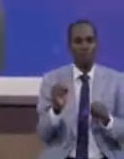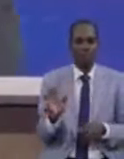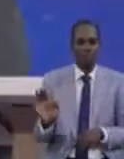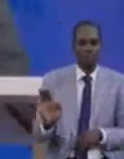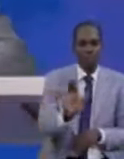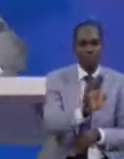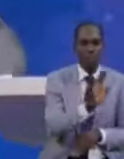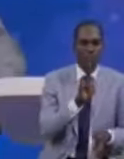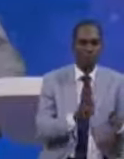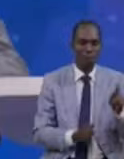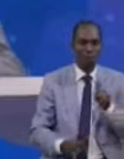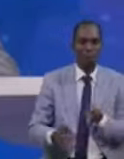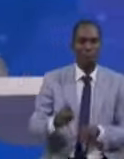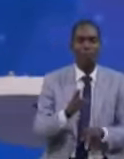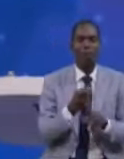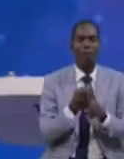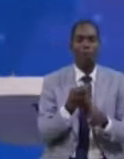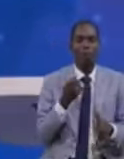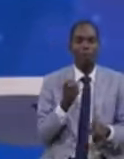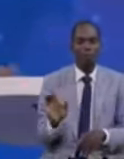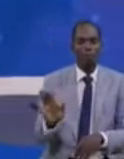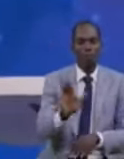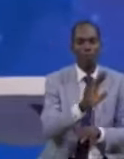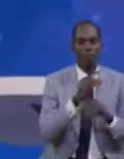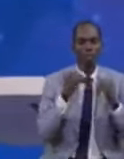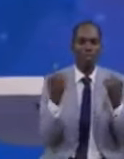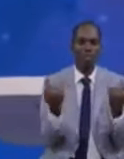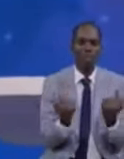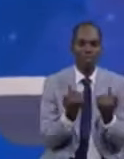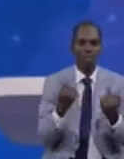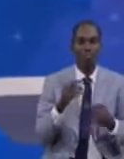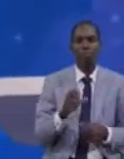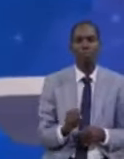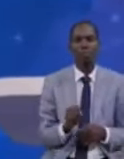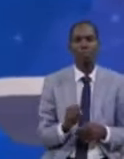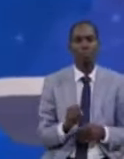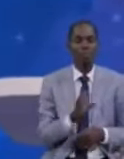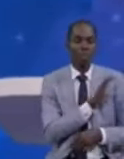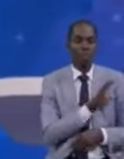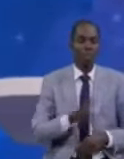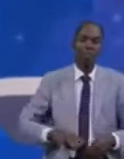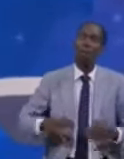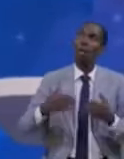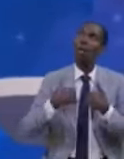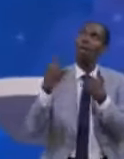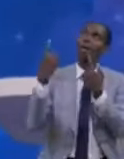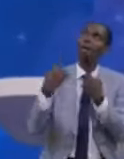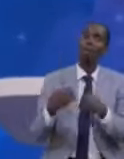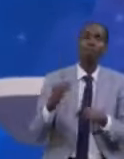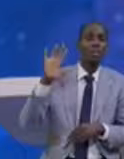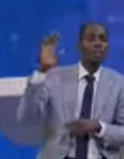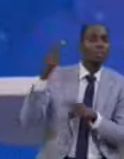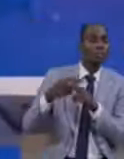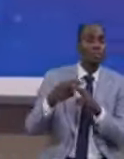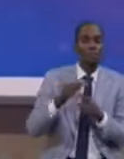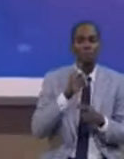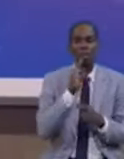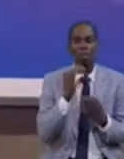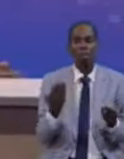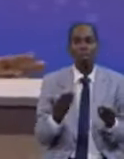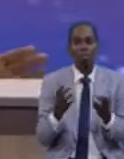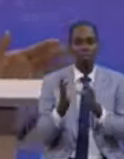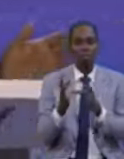ses péchés Christ est venu et son nom est Jésus il n'est pas